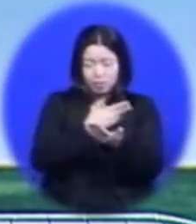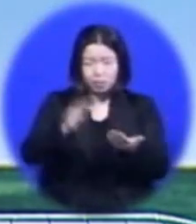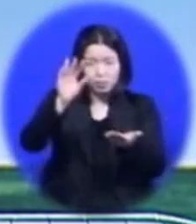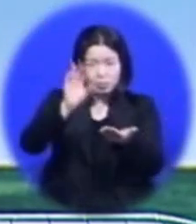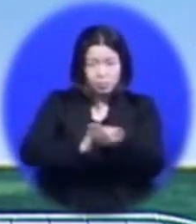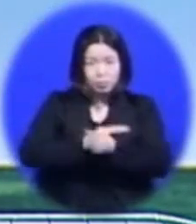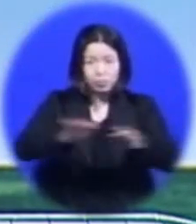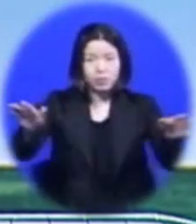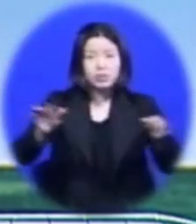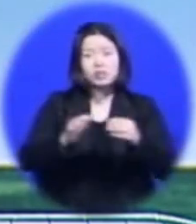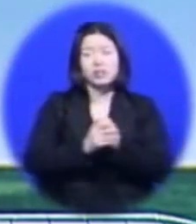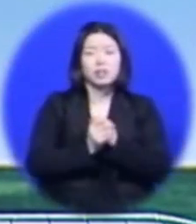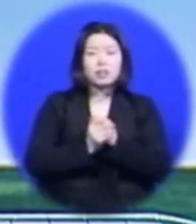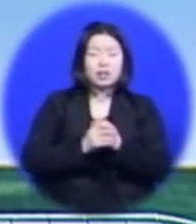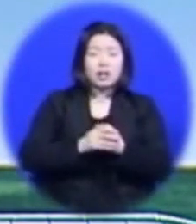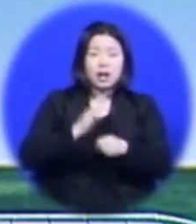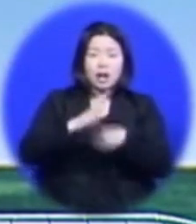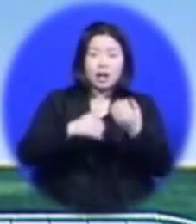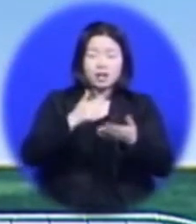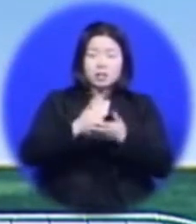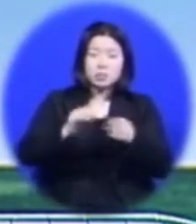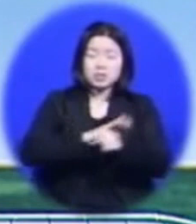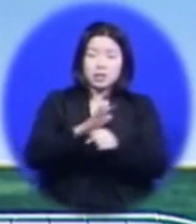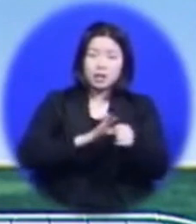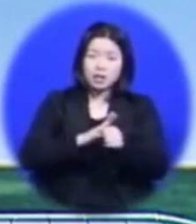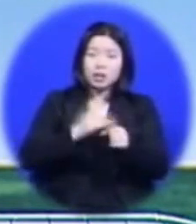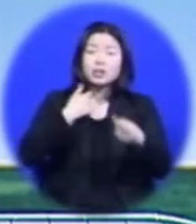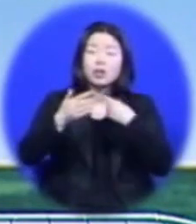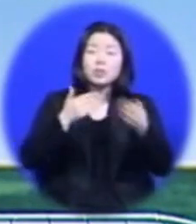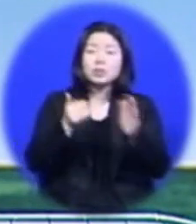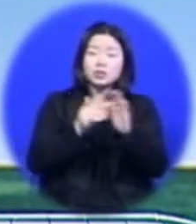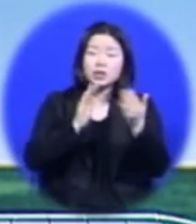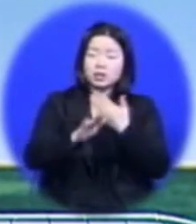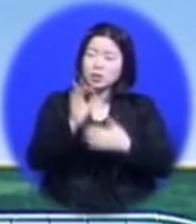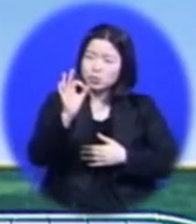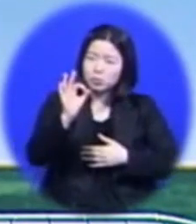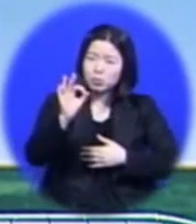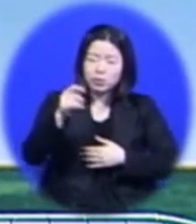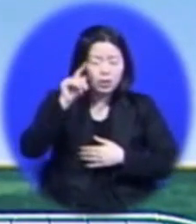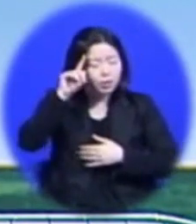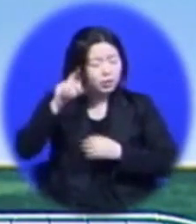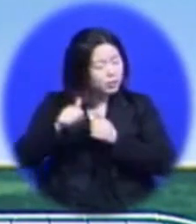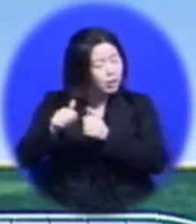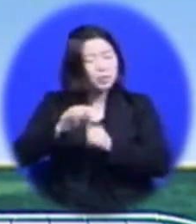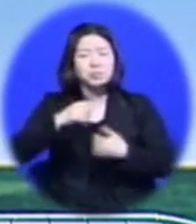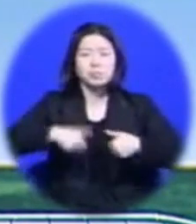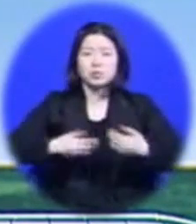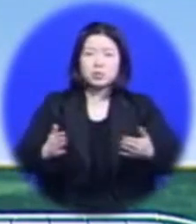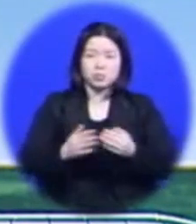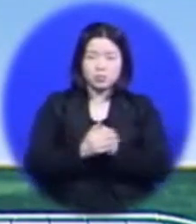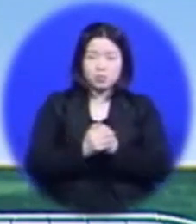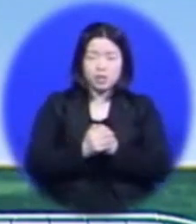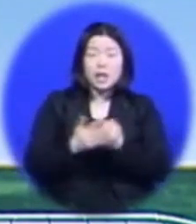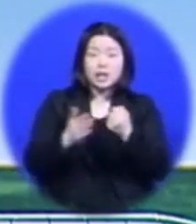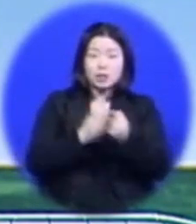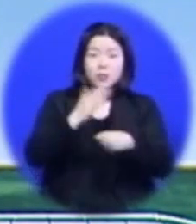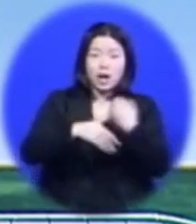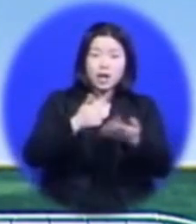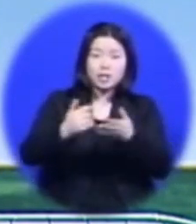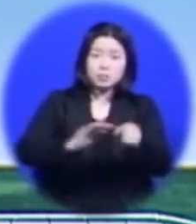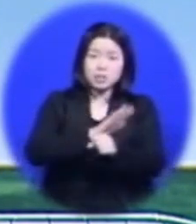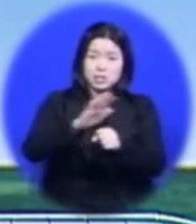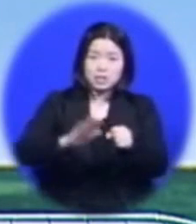하나님의 사랑을 경험하고 나니까 더 이상 돈에 연연할 필요가 없다는 거죠. 그러니까 하나님의